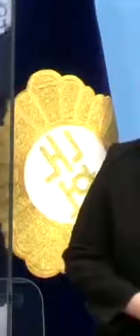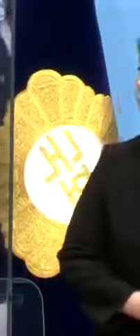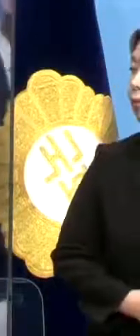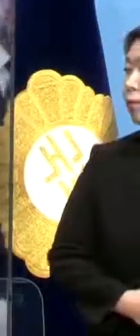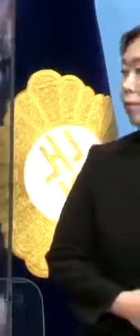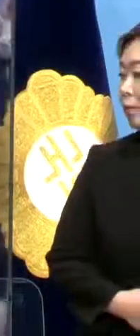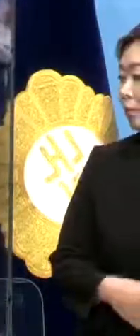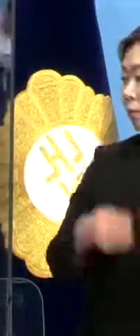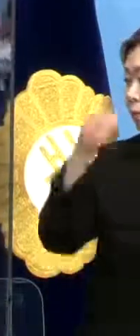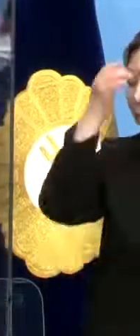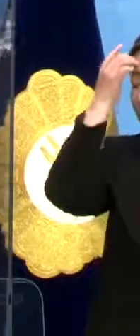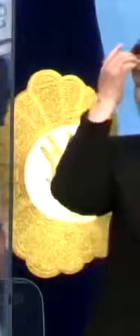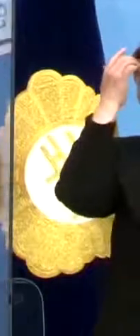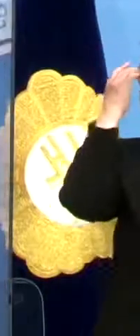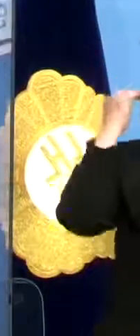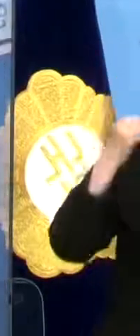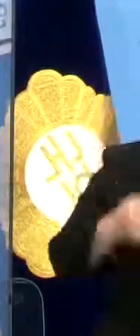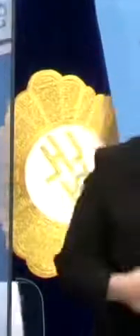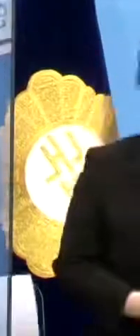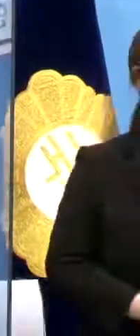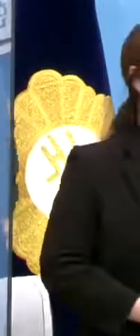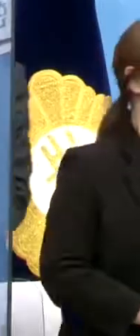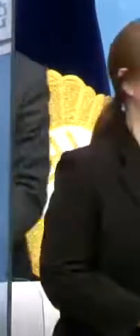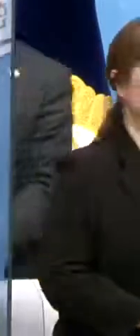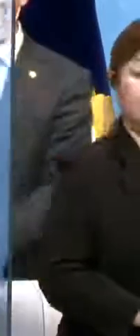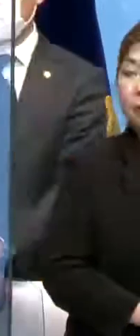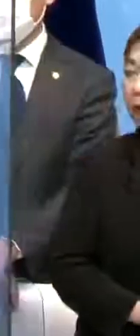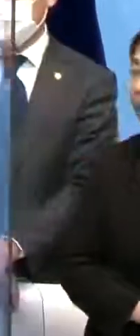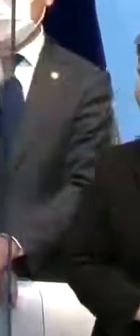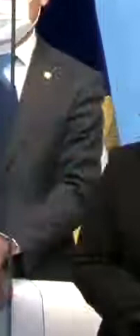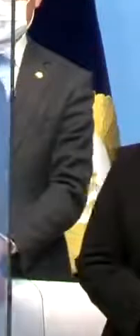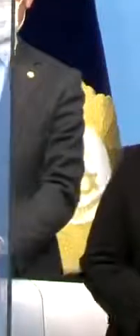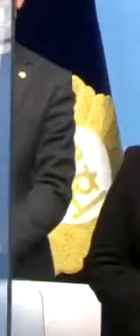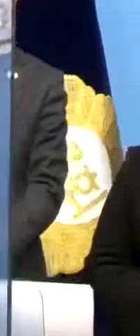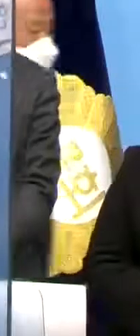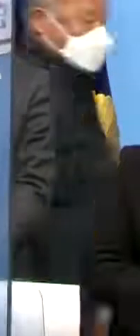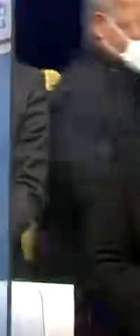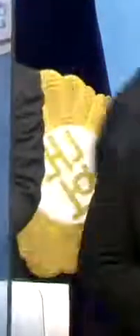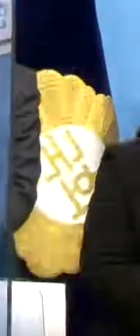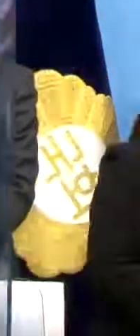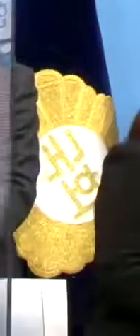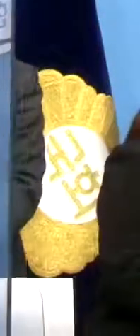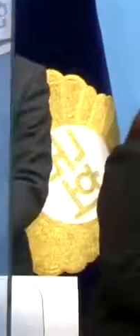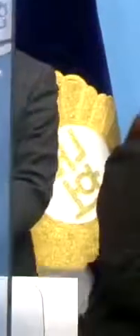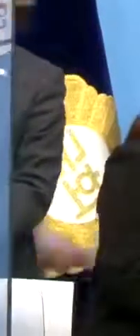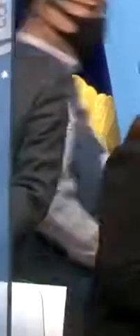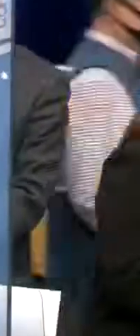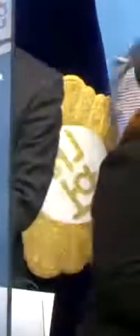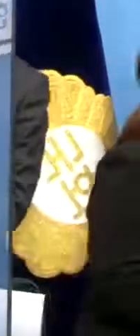누군가 굉장히 예 예 성의껏 삼림 자 걔 좀